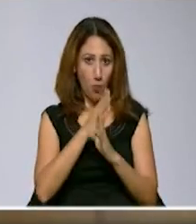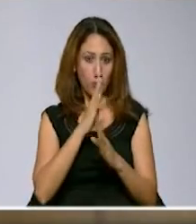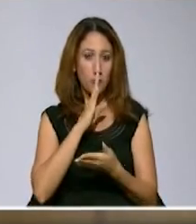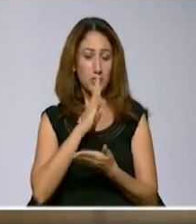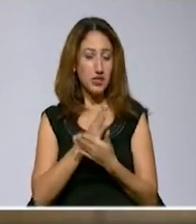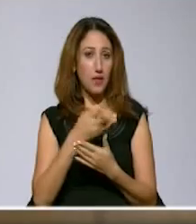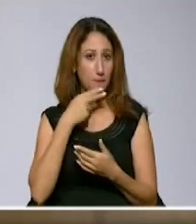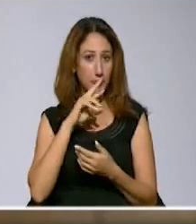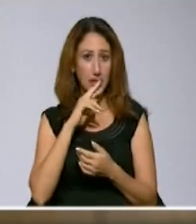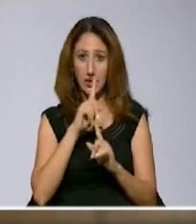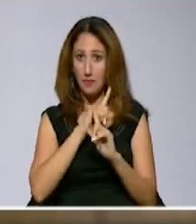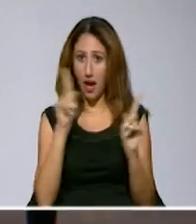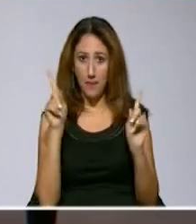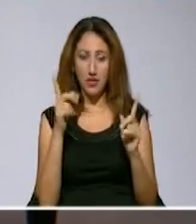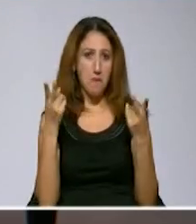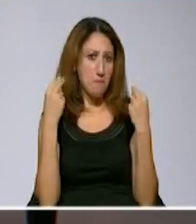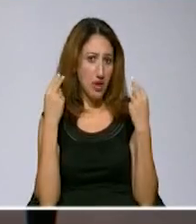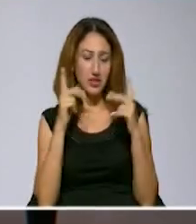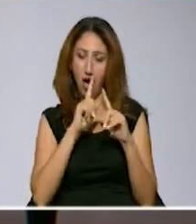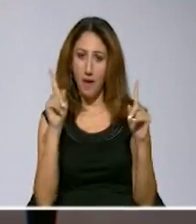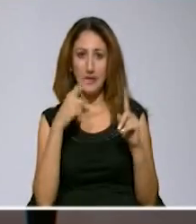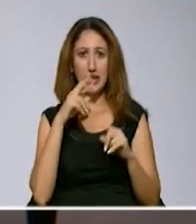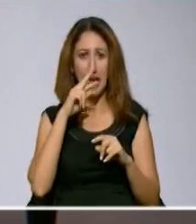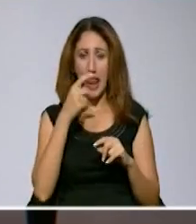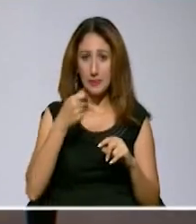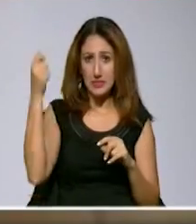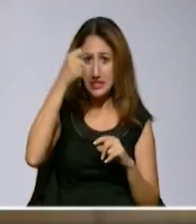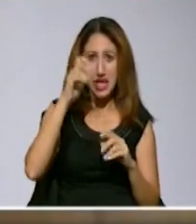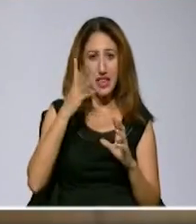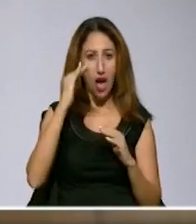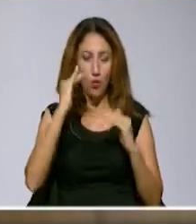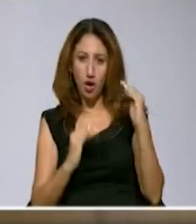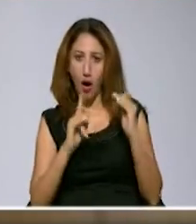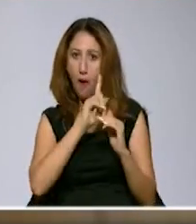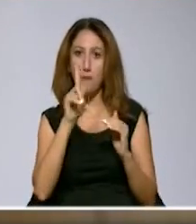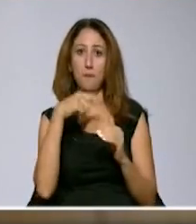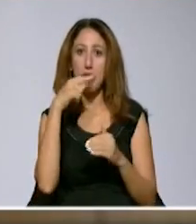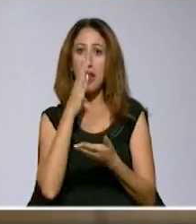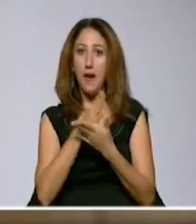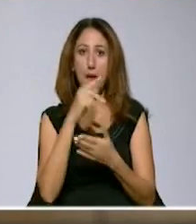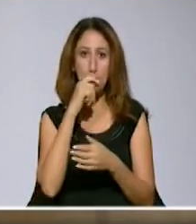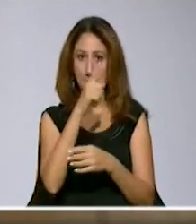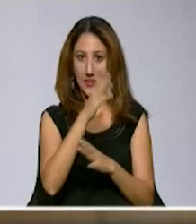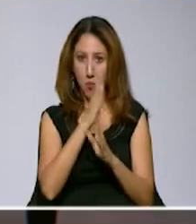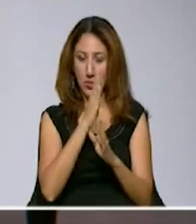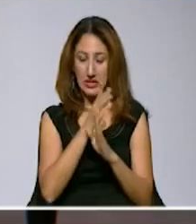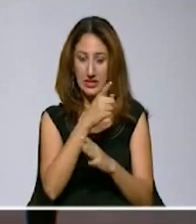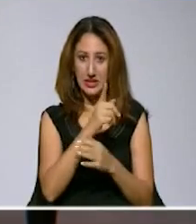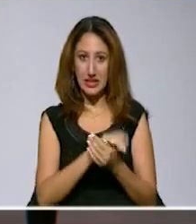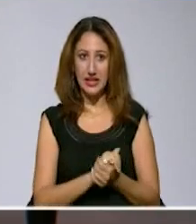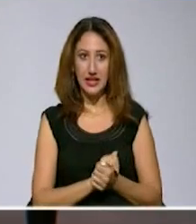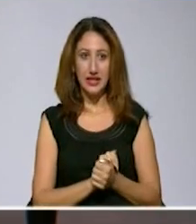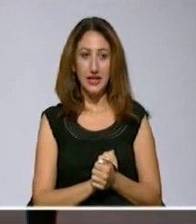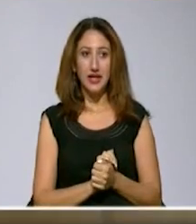بتقلفش، ومش من النوع اللي بيفشخر او بيقول حاجه زياده او حاجه ناقصه. قال لي لا، برضو انا لو هاجي برضو هقول لك الحقيقه كلها اذا كانت صادقه ولا مش